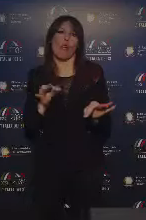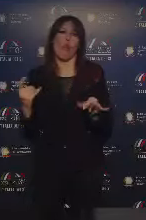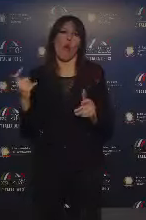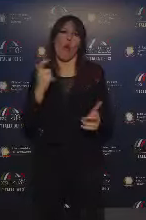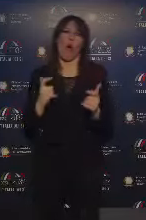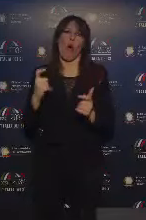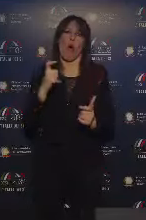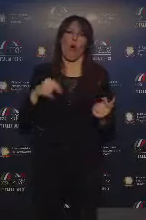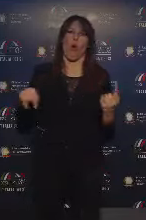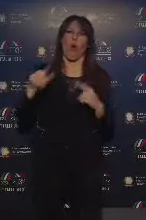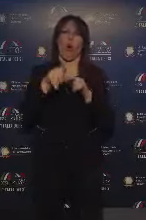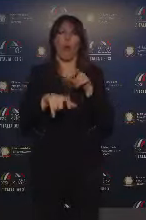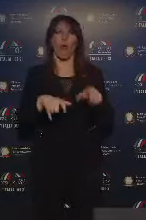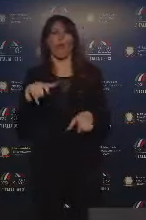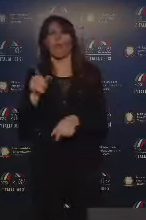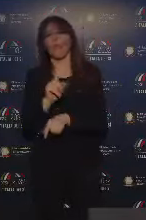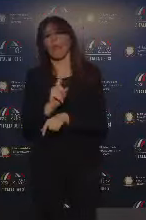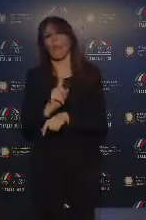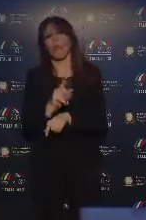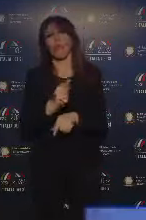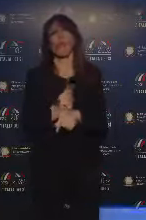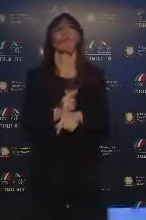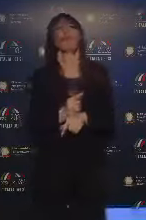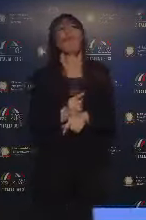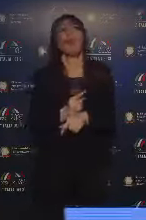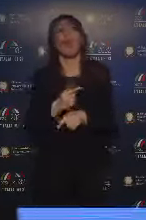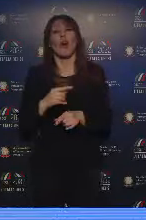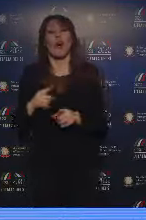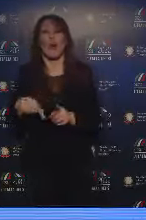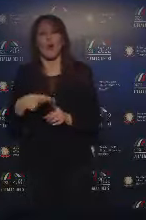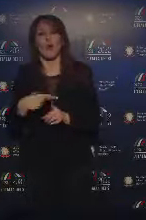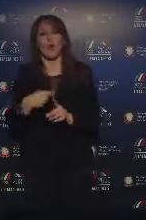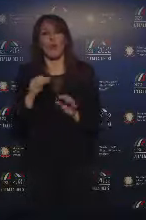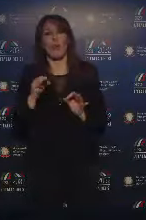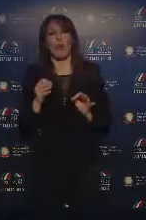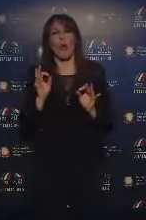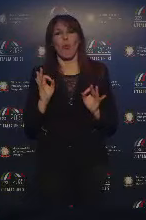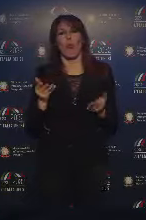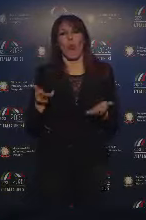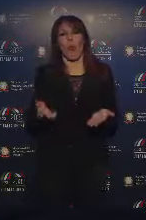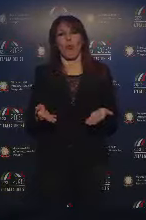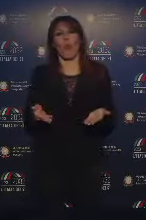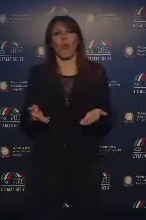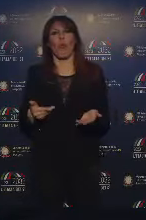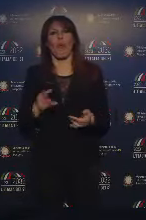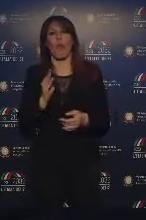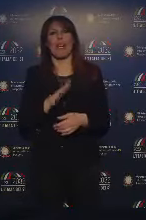obbligo o una costrizione tanto più che proprio qua in